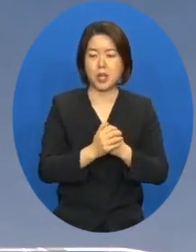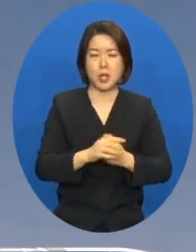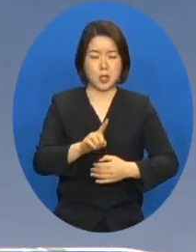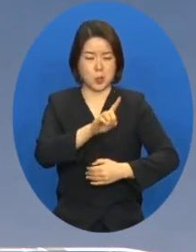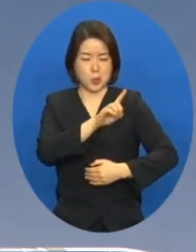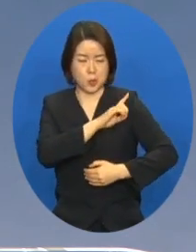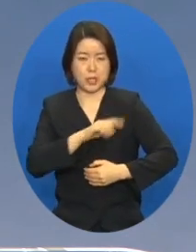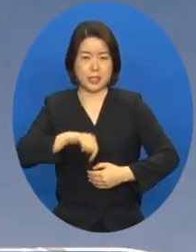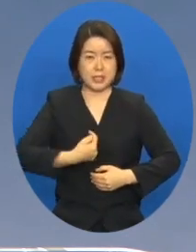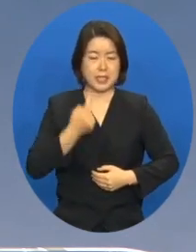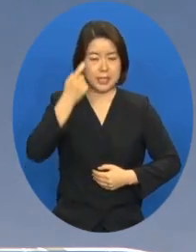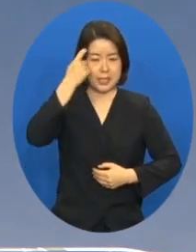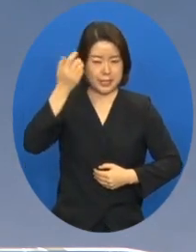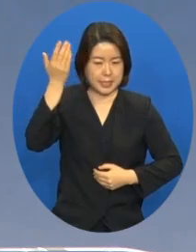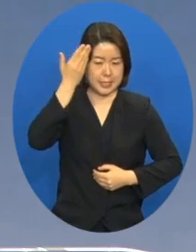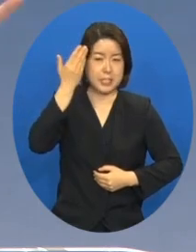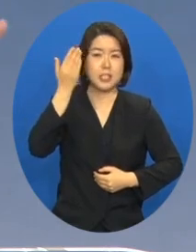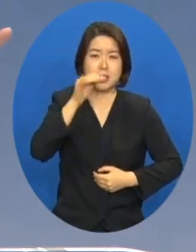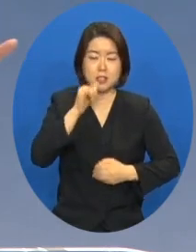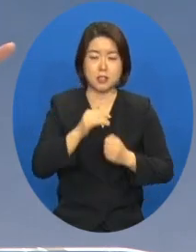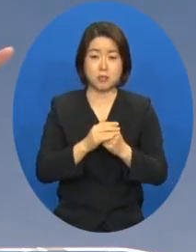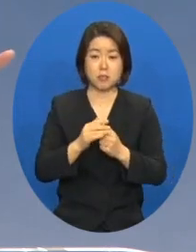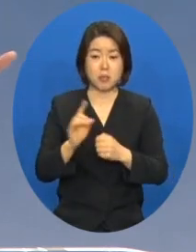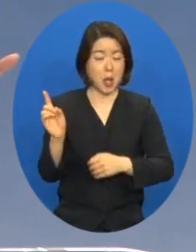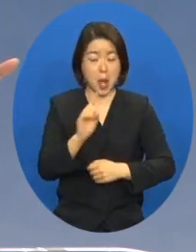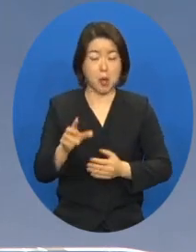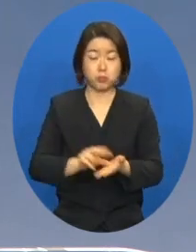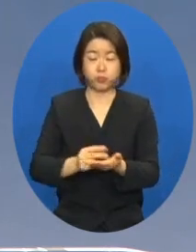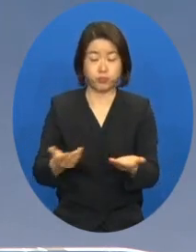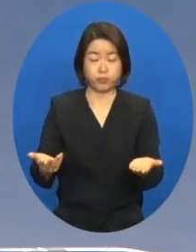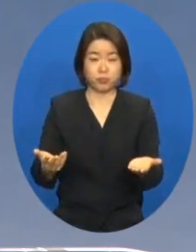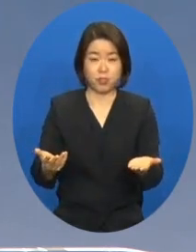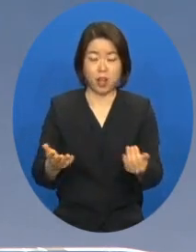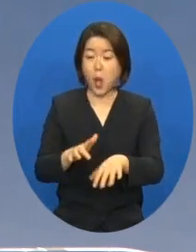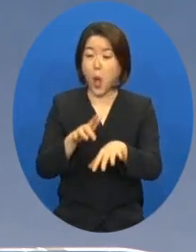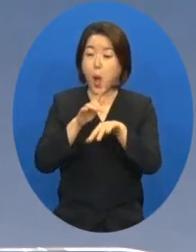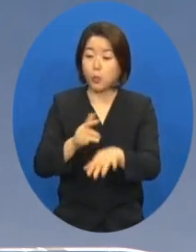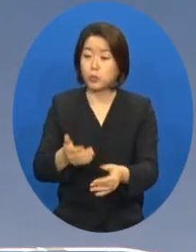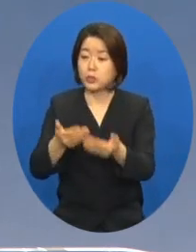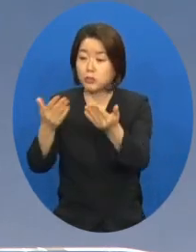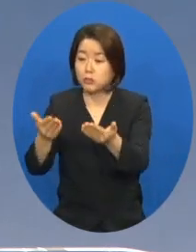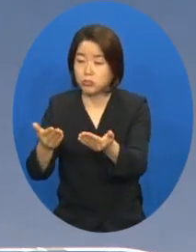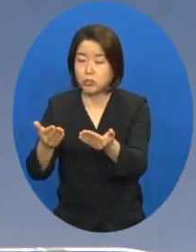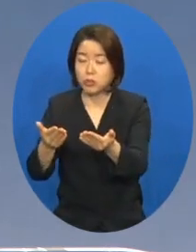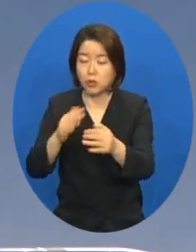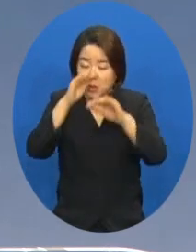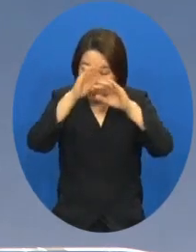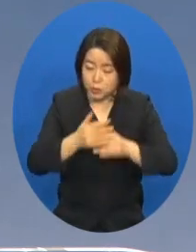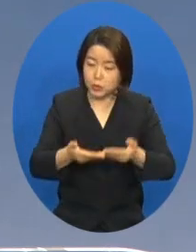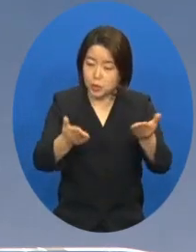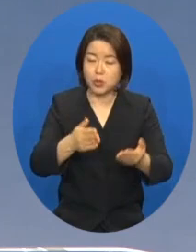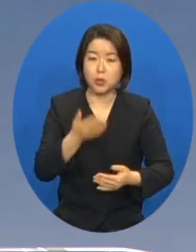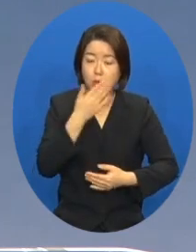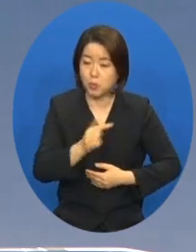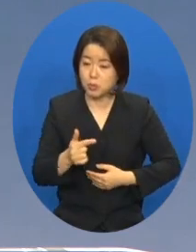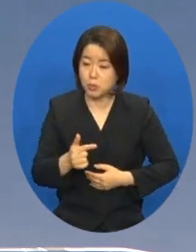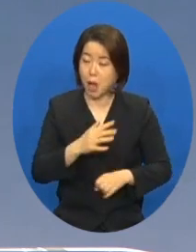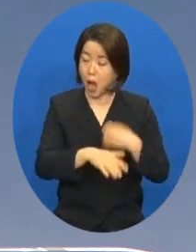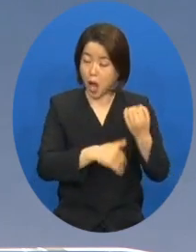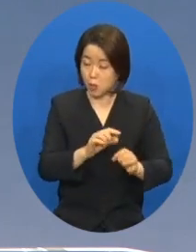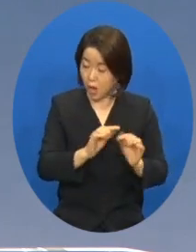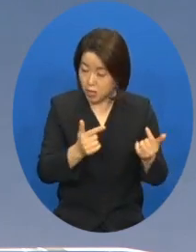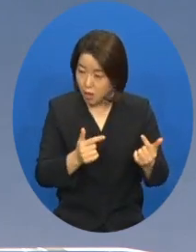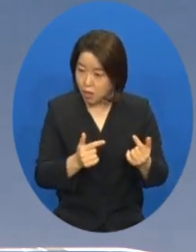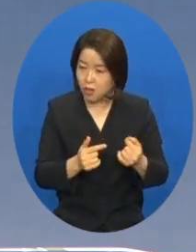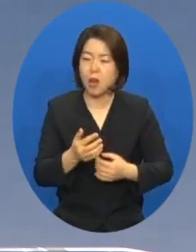우선순위가 자기가 가지고 있는 지식입니다. 아무 문제가 없어. 귀신에게 바쳤다고 제사드린 음식이라고 뭐 하나님의 것 아니야.